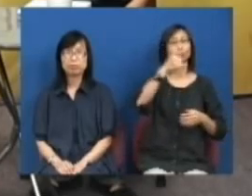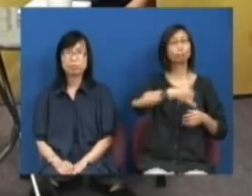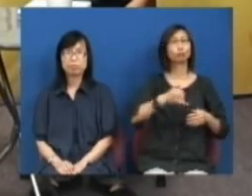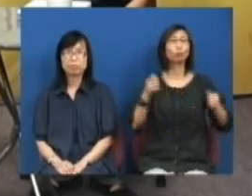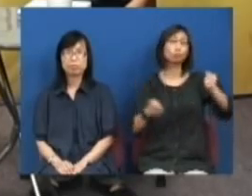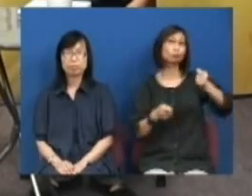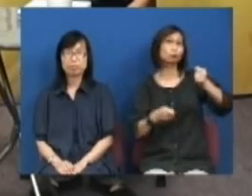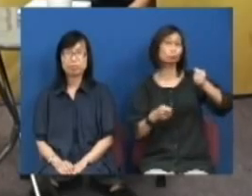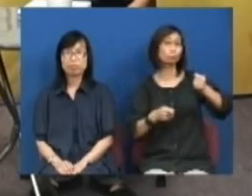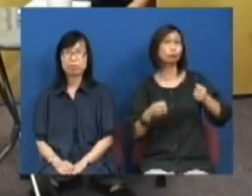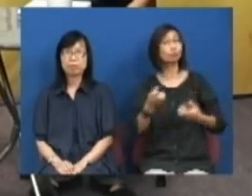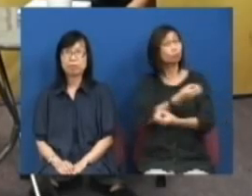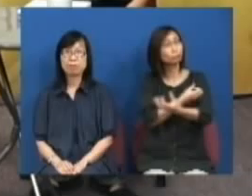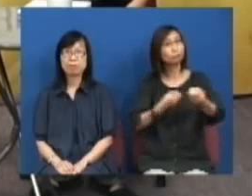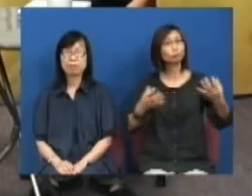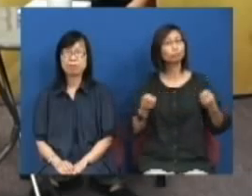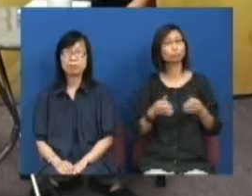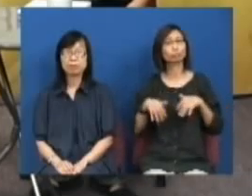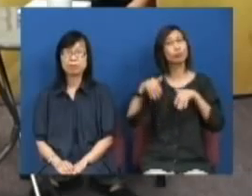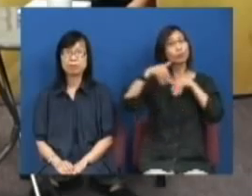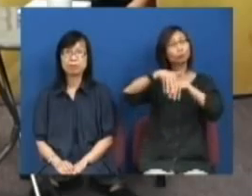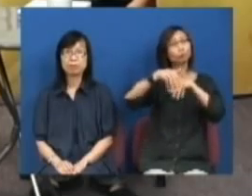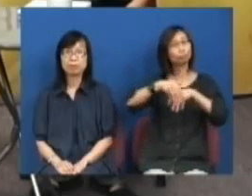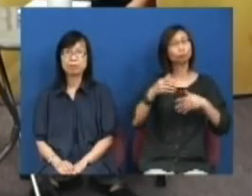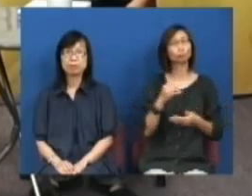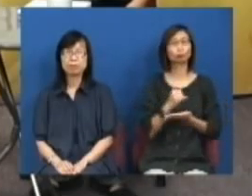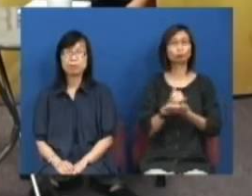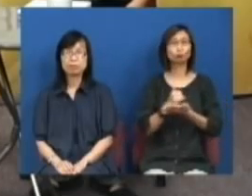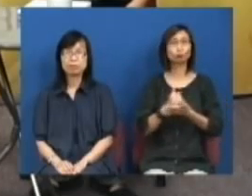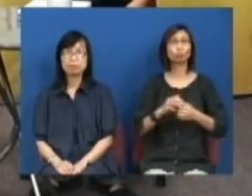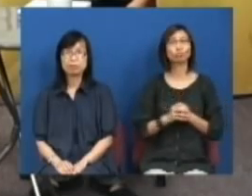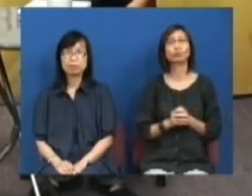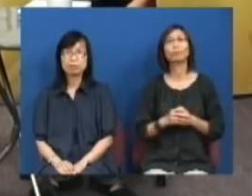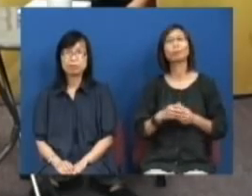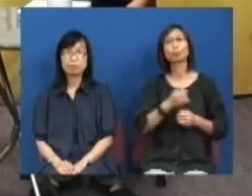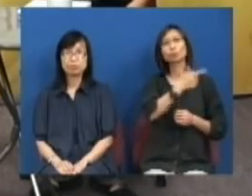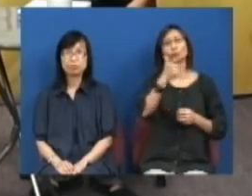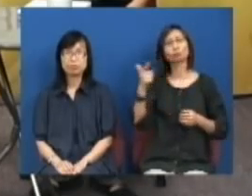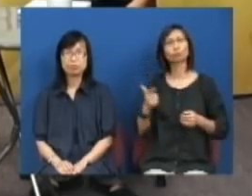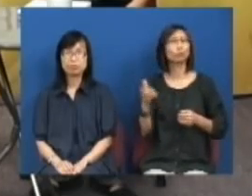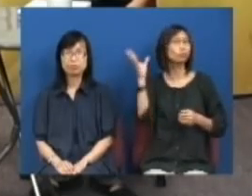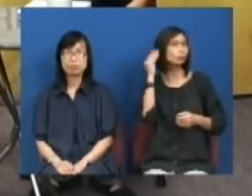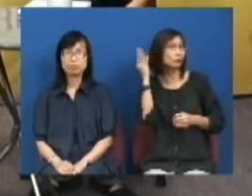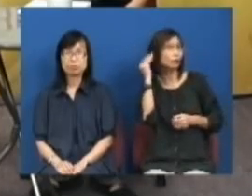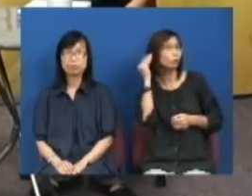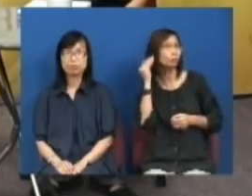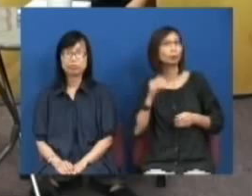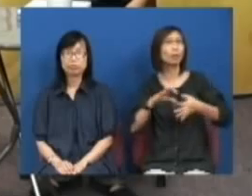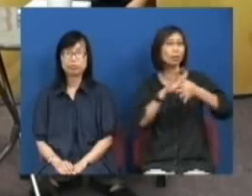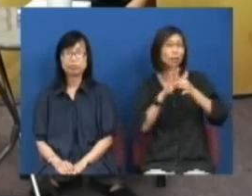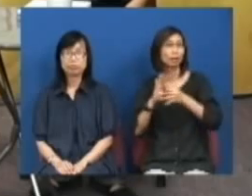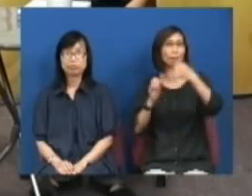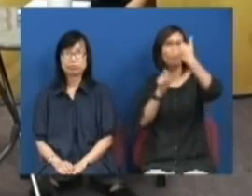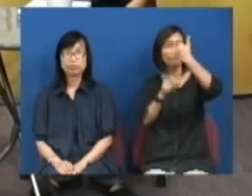似一個例行嘅公事。咁但係咁多年以嚟，我諗最近有好多嘅消息關於六四，無論係今